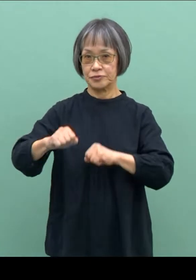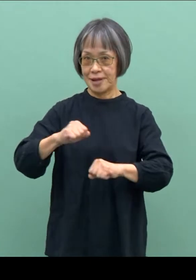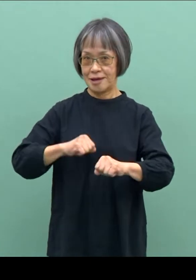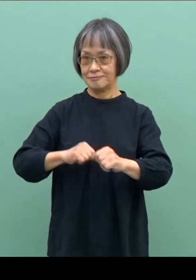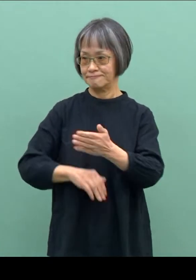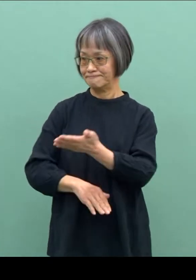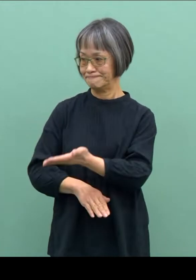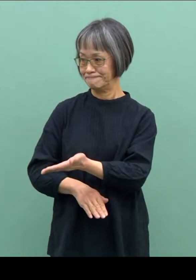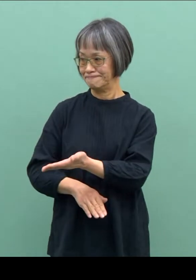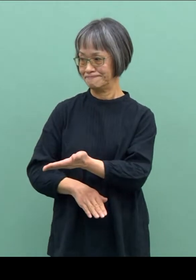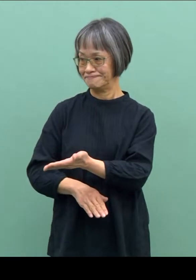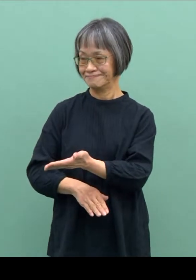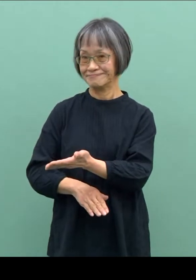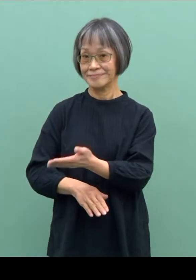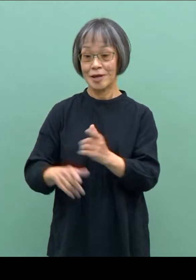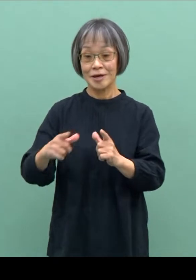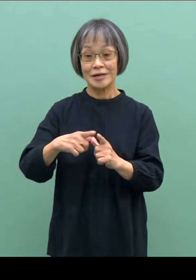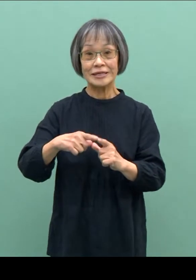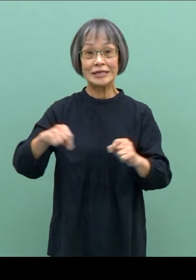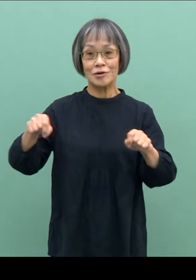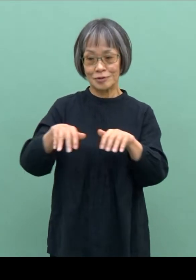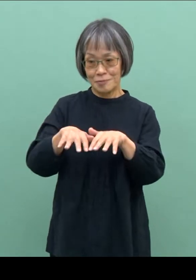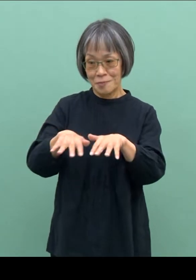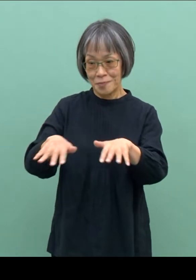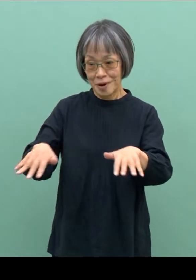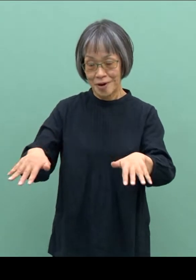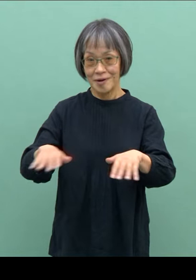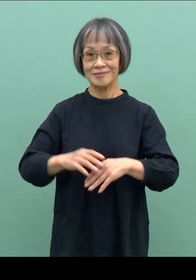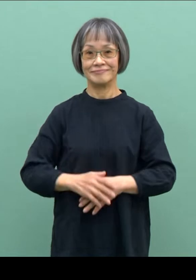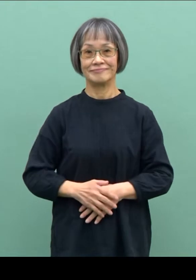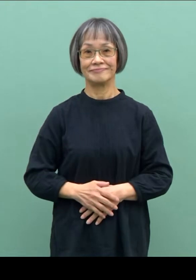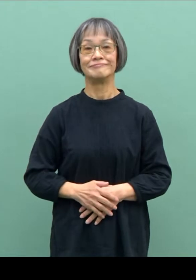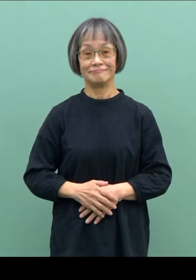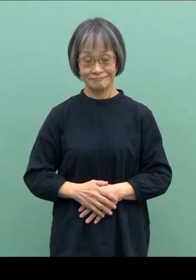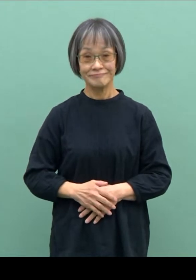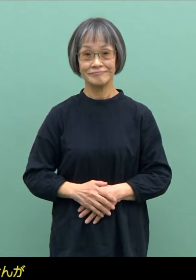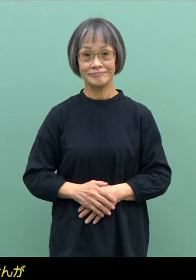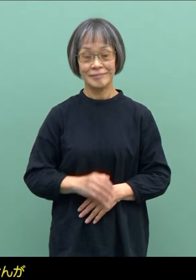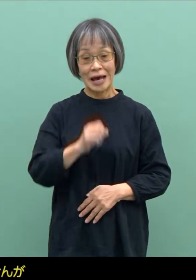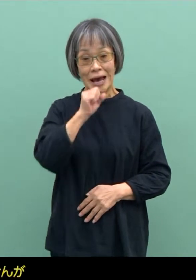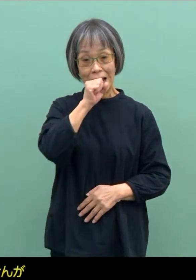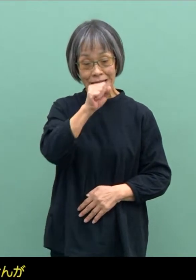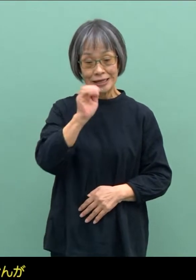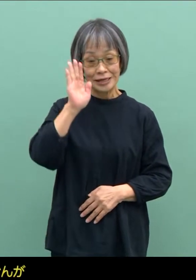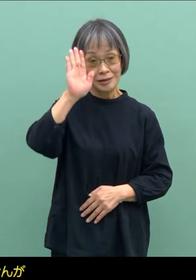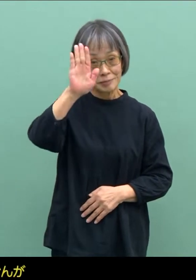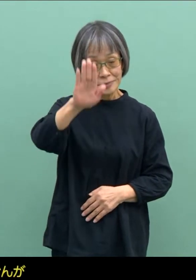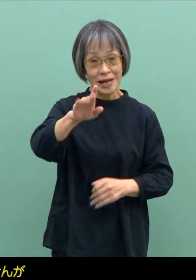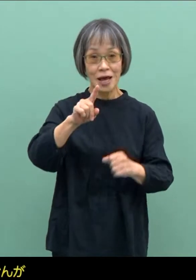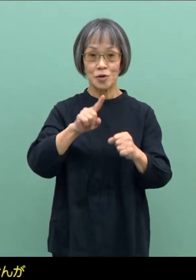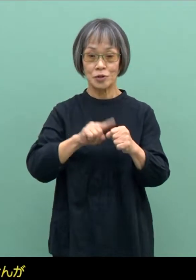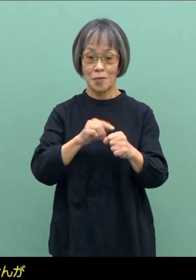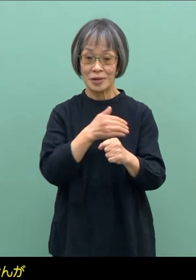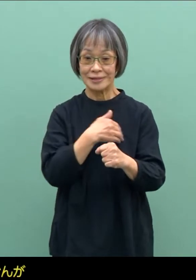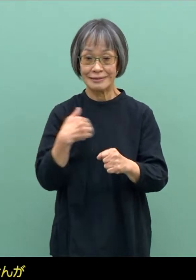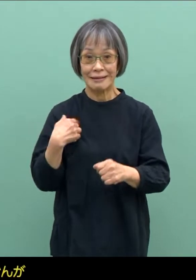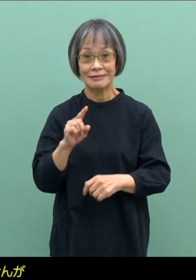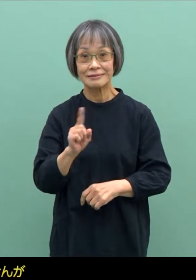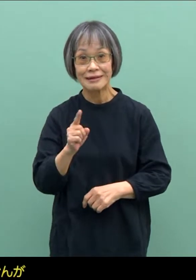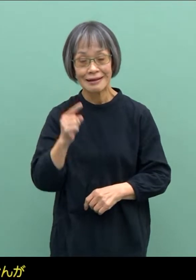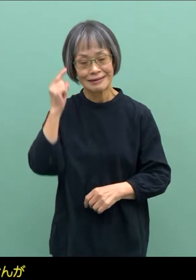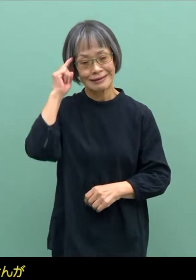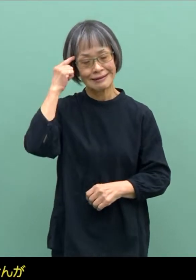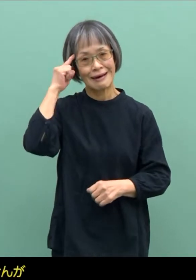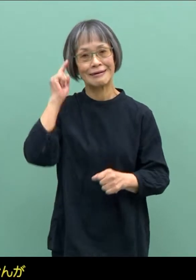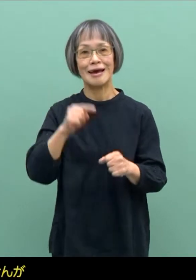で取り組んでいる SDGs、 日本での認知度も上がってきたよね。 はい、より良い未来のために何ができるの